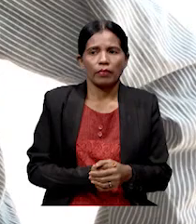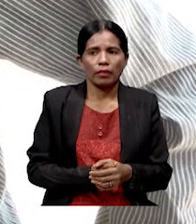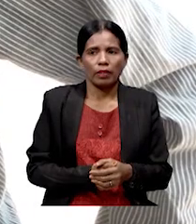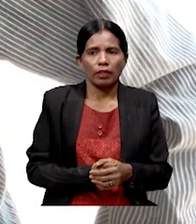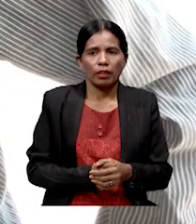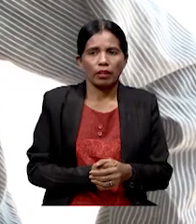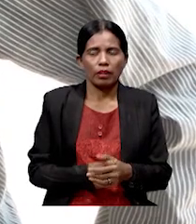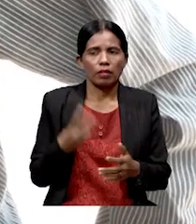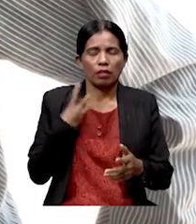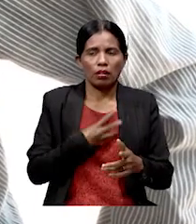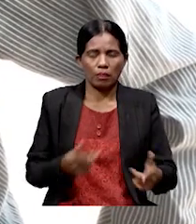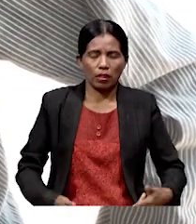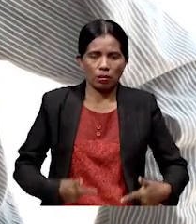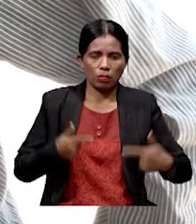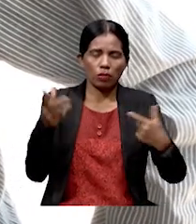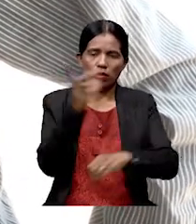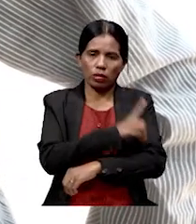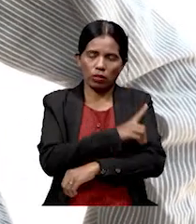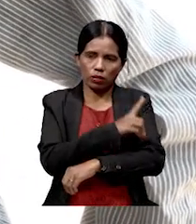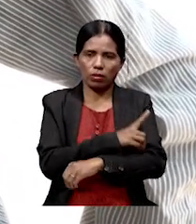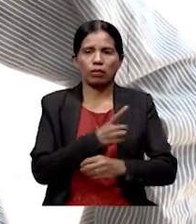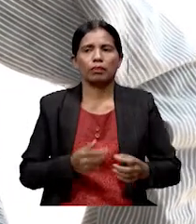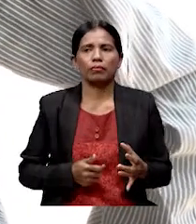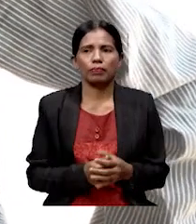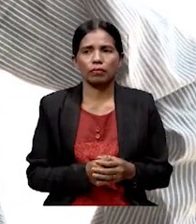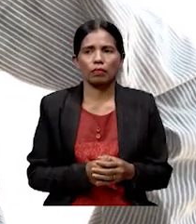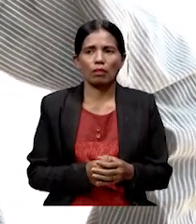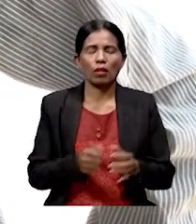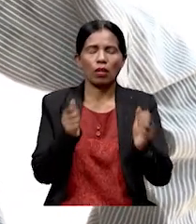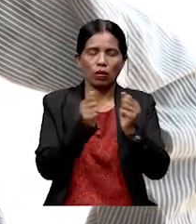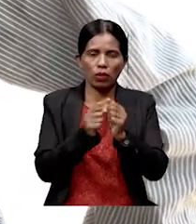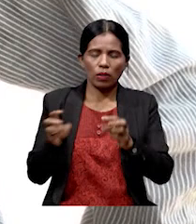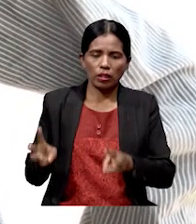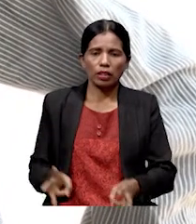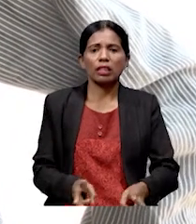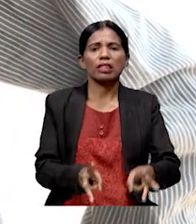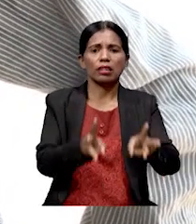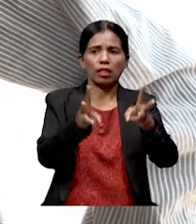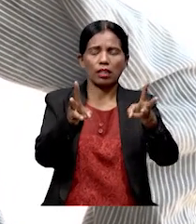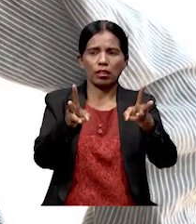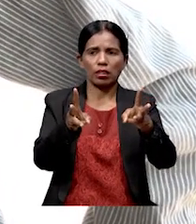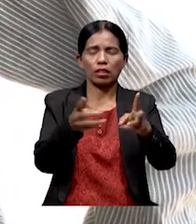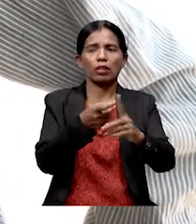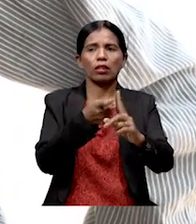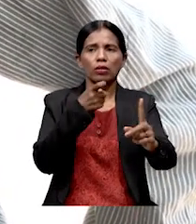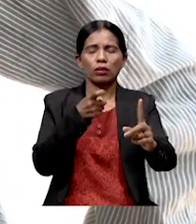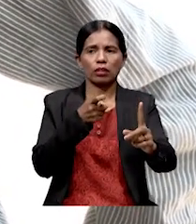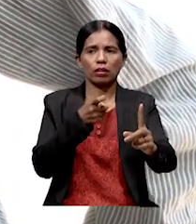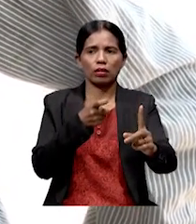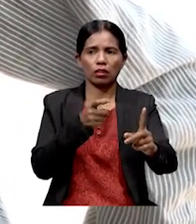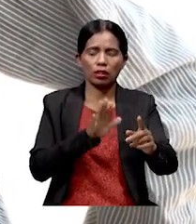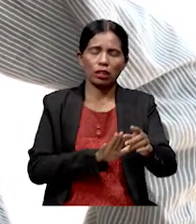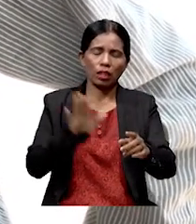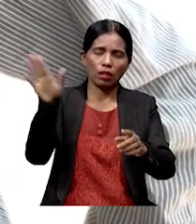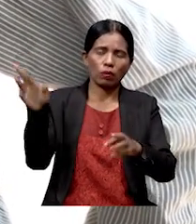ma am ne muris lo loro ni nia homo si strada ida be husi ultu ki nia huri satu ahem mota